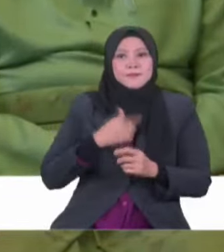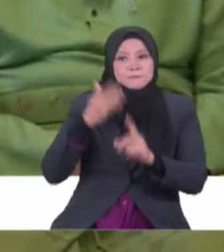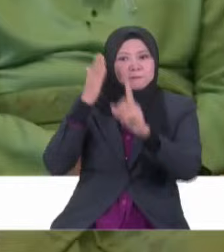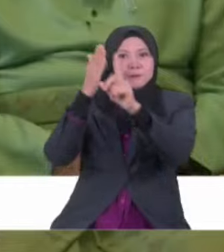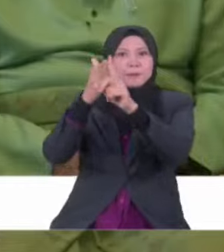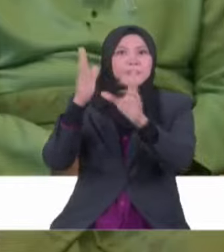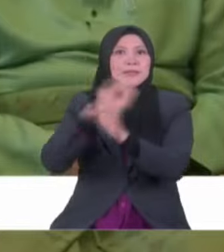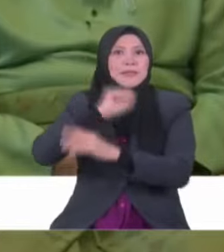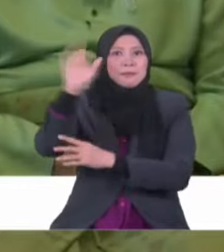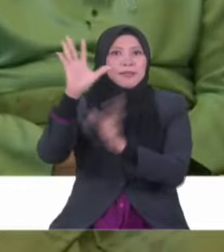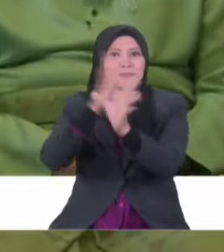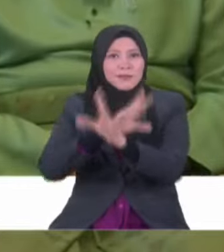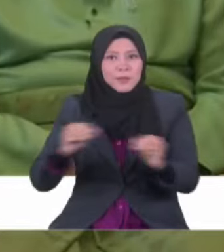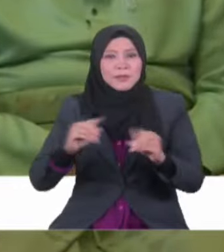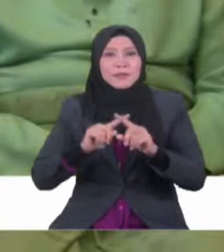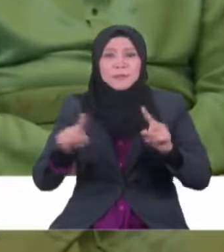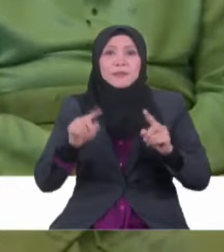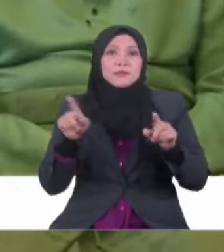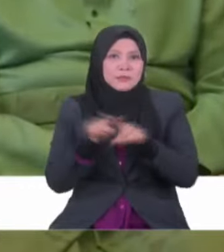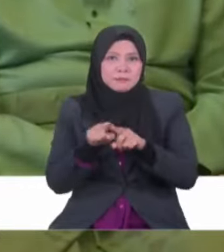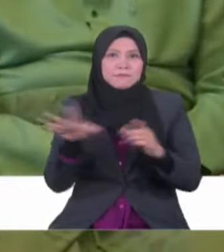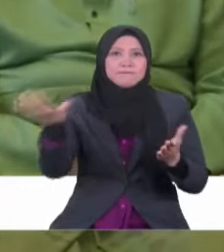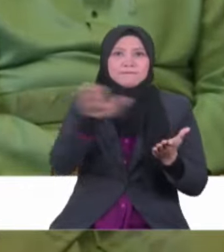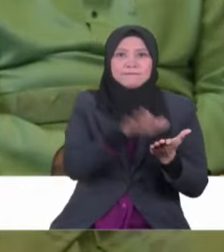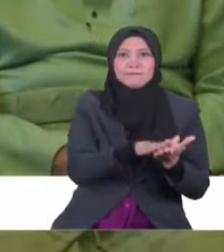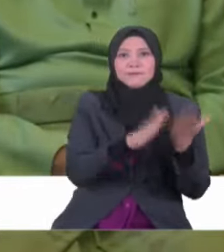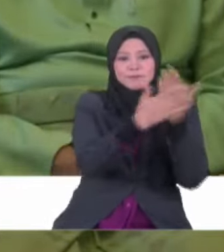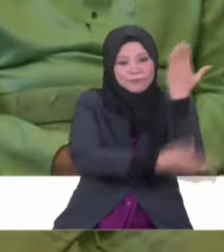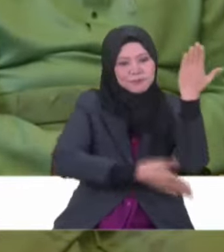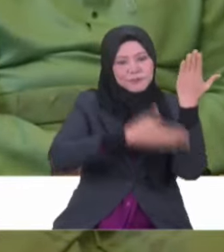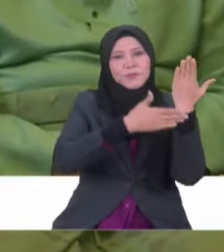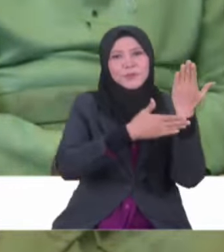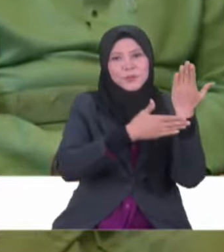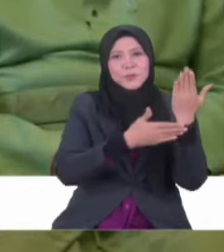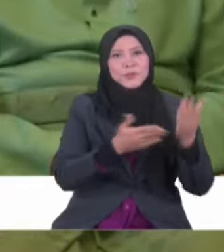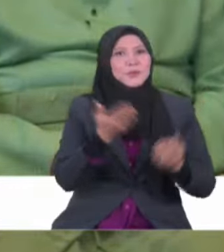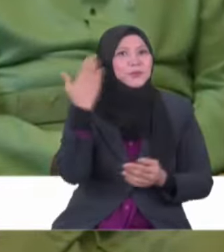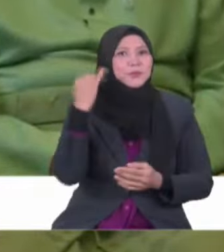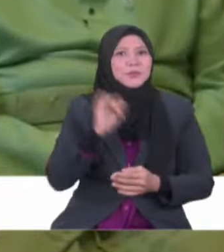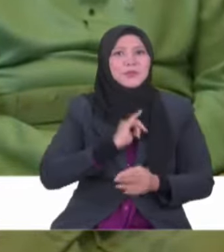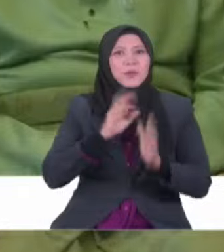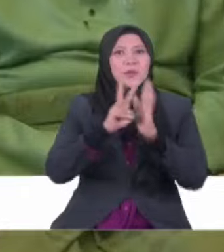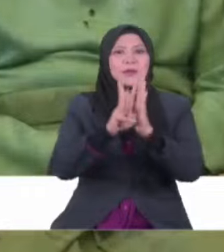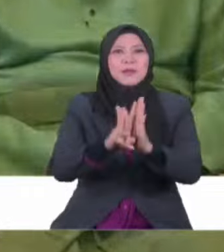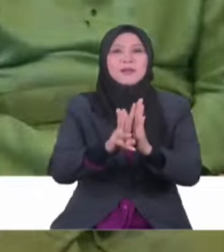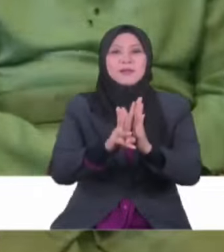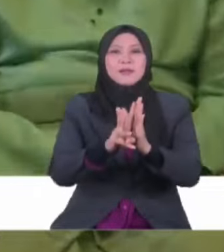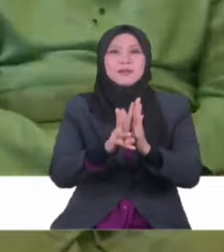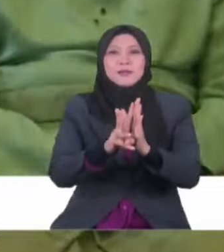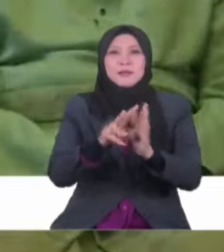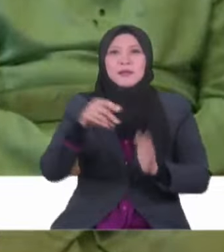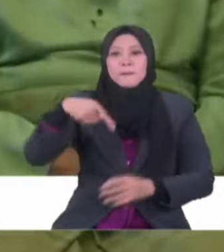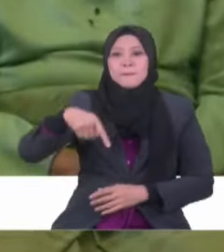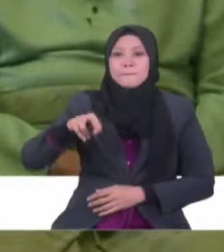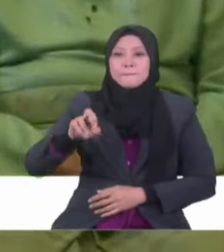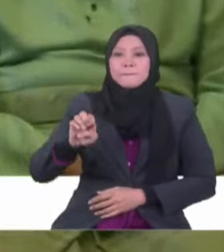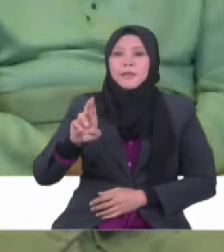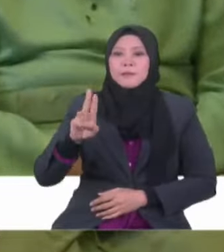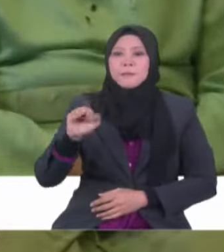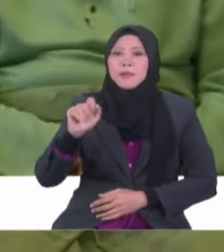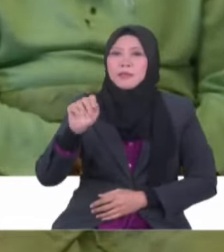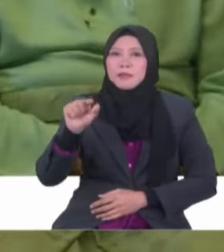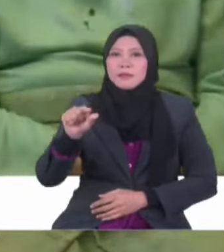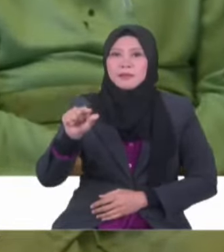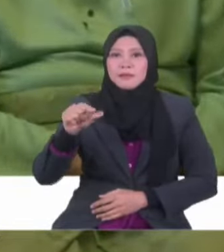untuk Sabah dan Sarawak kerana ini juga terpakai di Semenanjung. Ya. Saya semasa mewakili Perumahan Tambun ada kes begitu, Port Dickson